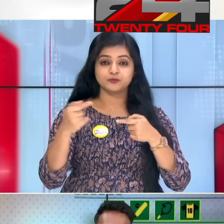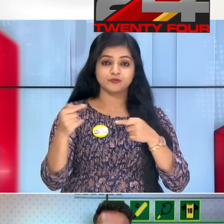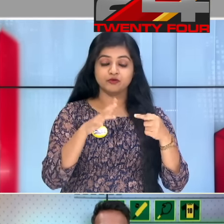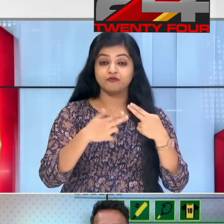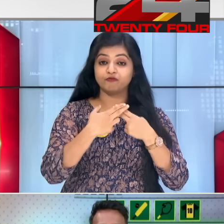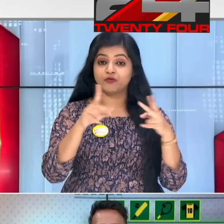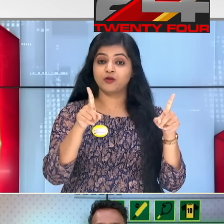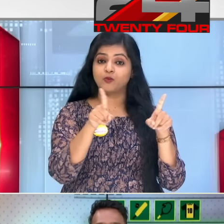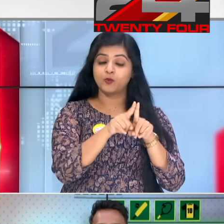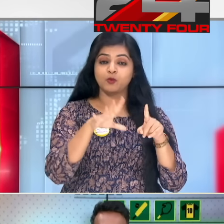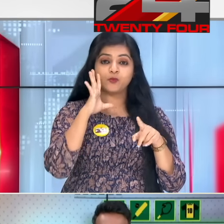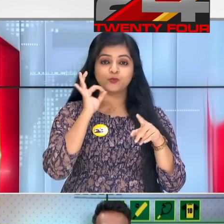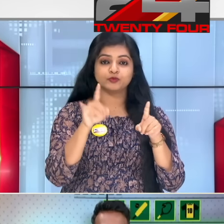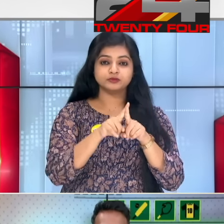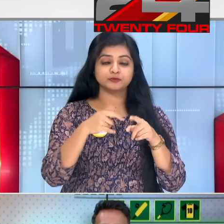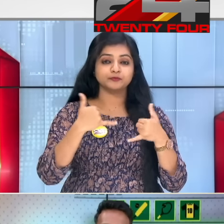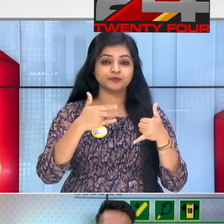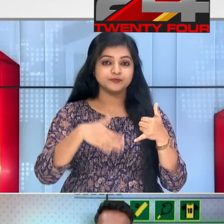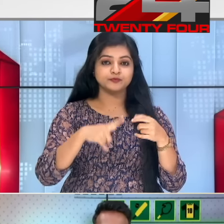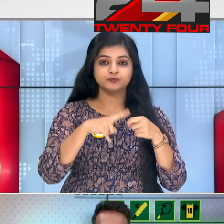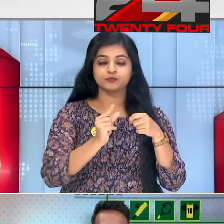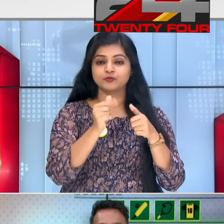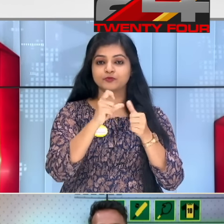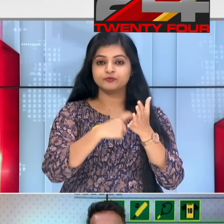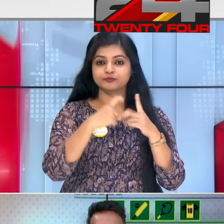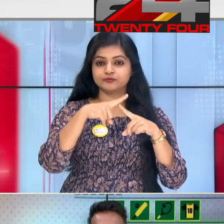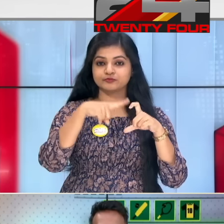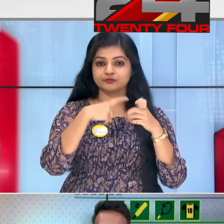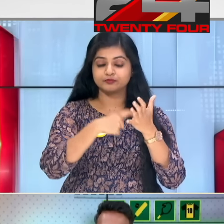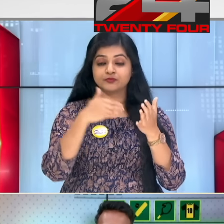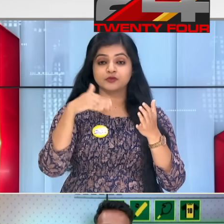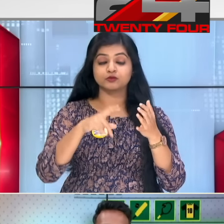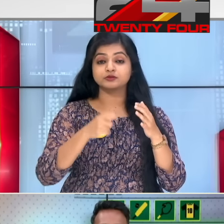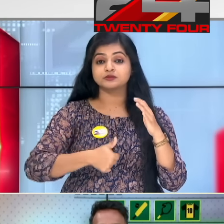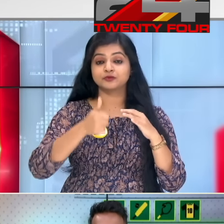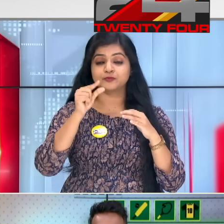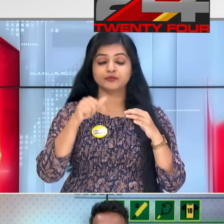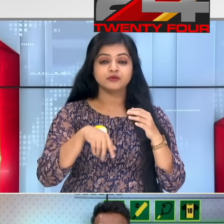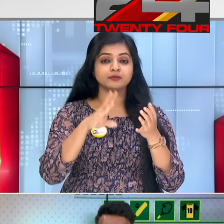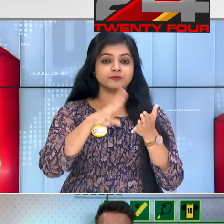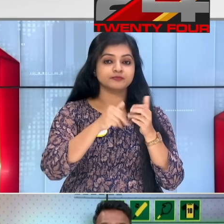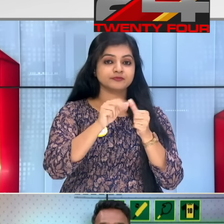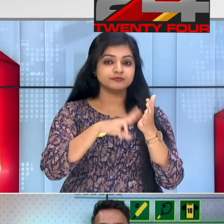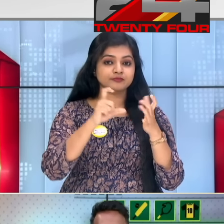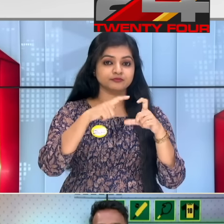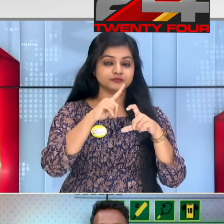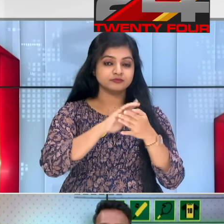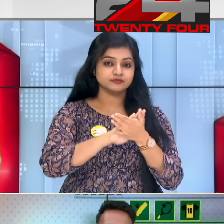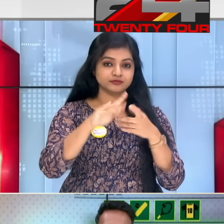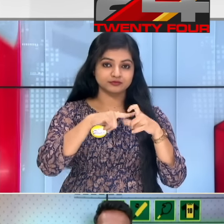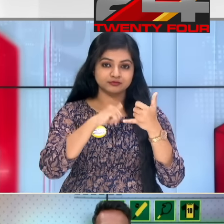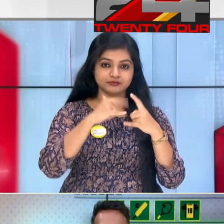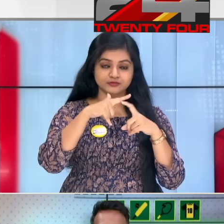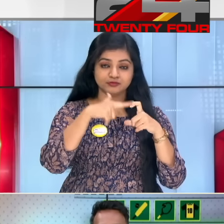ഉള്ളത് എന്നുള്ളതാണ് എടുത്തു പറയേണ്ടത് പ്രത്യേകിച്ച് നിലവിലെ ചാമ്പ്യൻമാരായ മാഞ്ചസ്റ്റർ സിറ്റിയും ഏറ്റവും കൂടുതൽ ചാമ്പ്യൻസ് ലീഗിൽ ജയിച്ച റയൽ